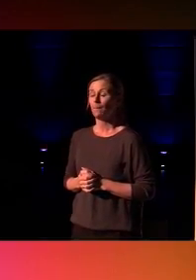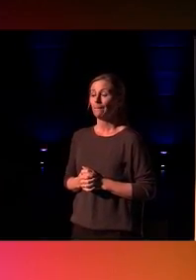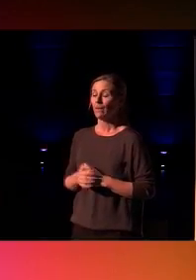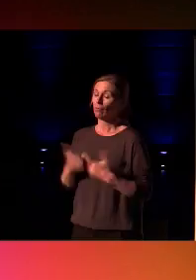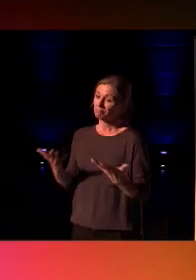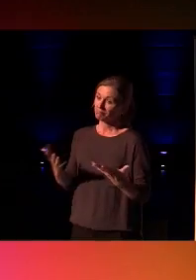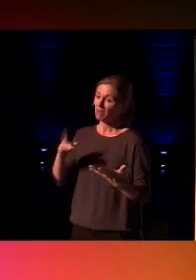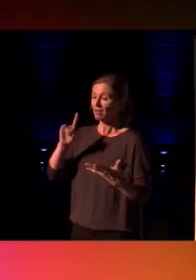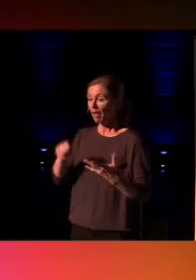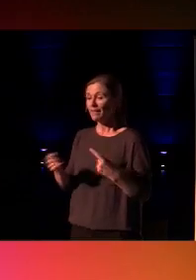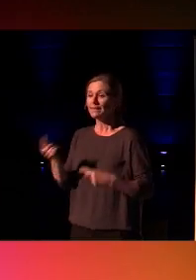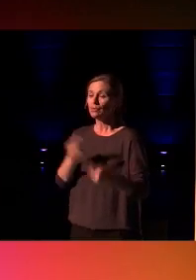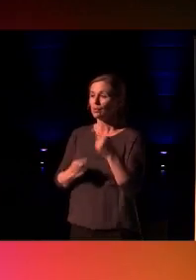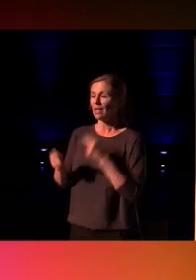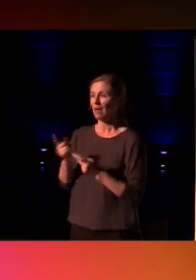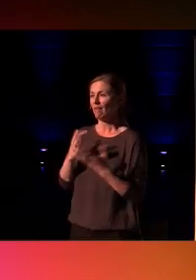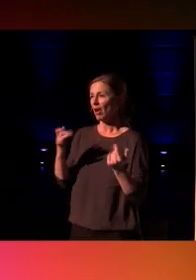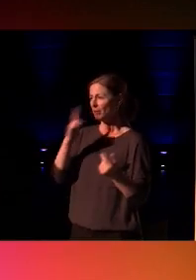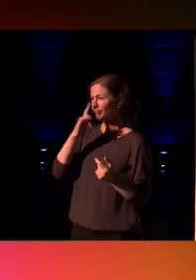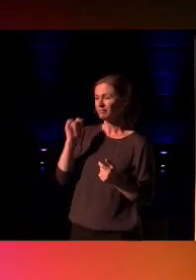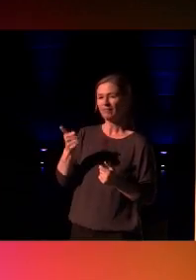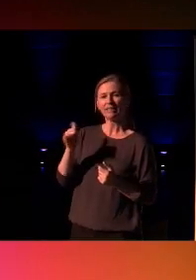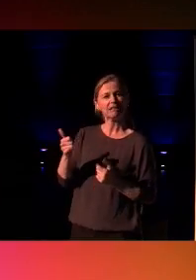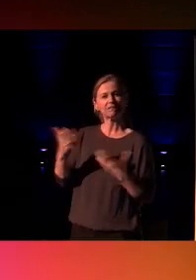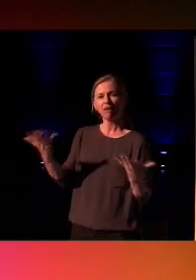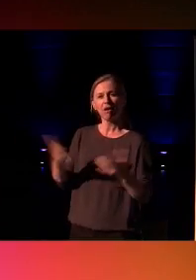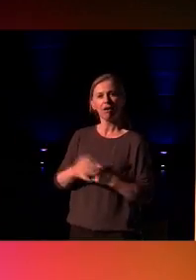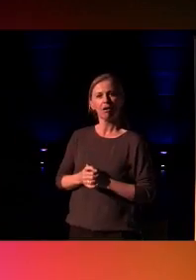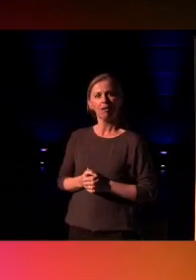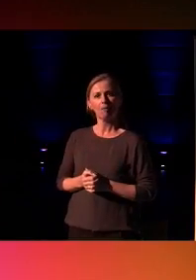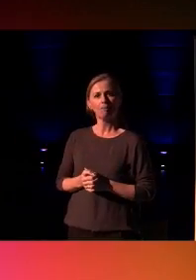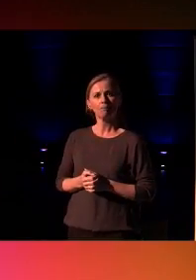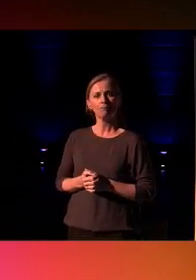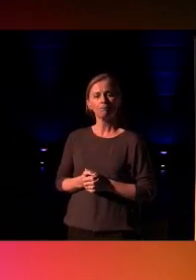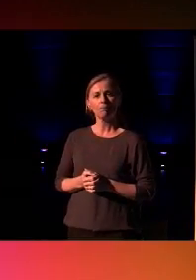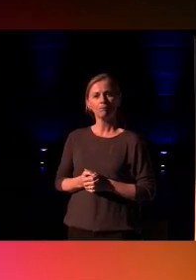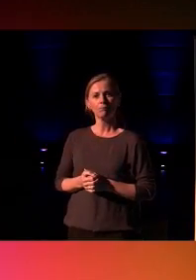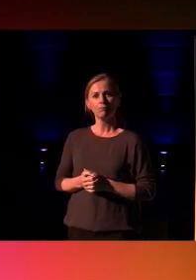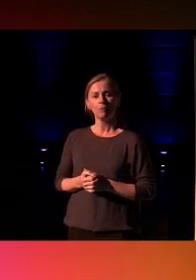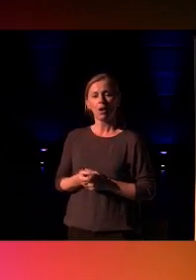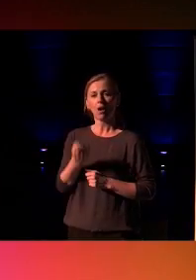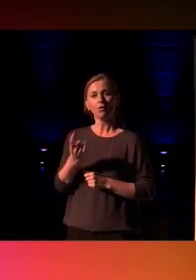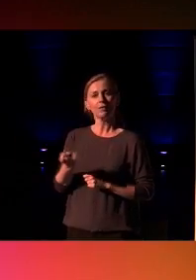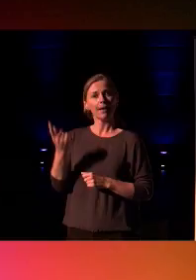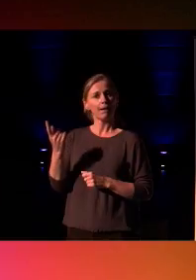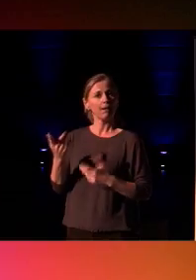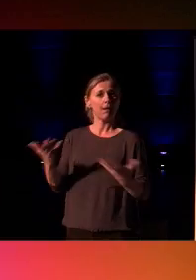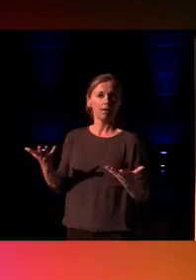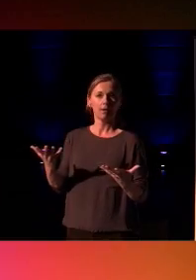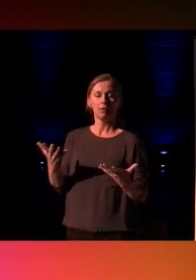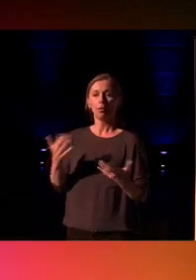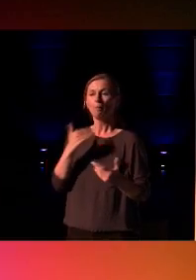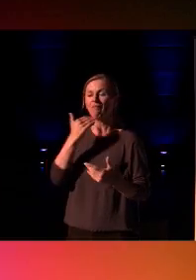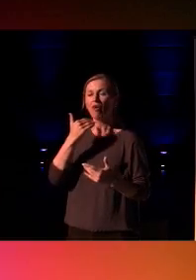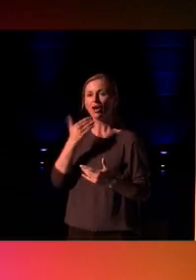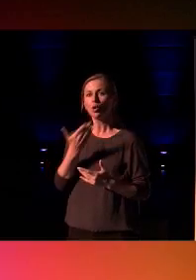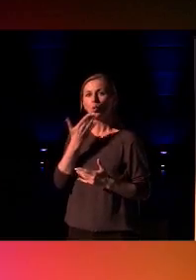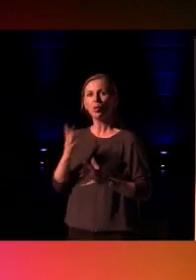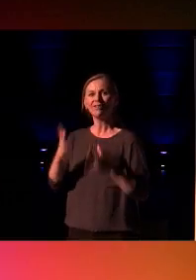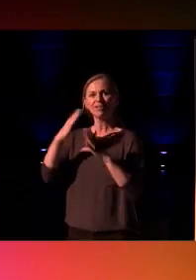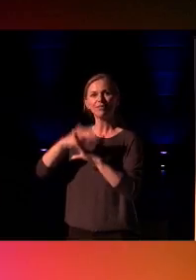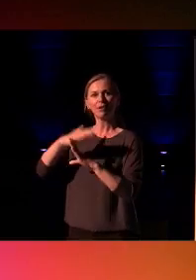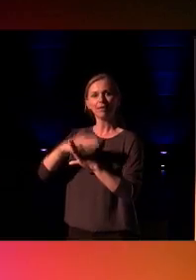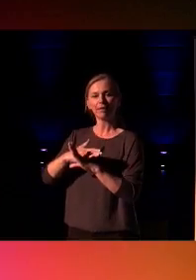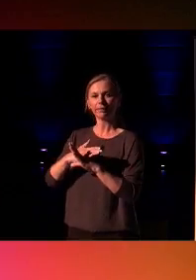jo diskutere hva det viktigste. Og noen ganger så det å bevare en god livskvalitet